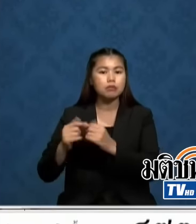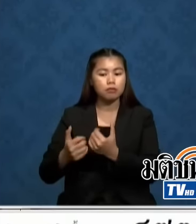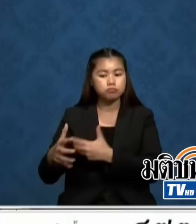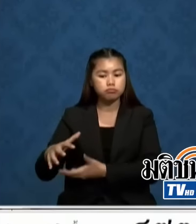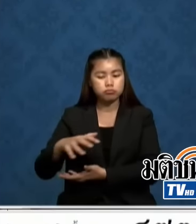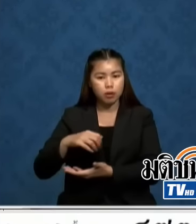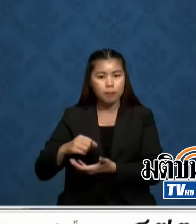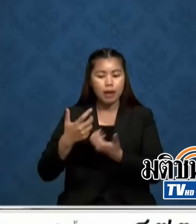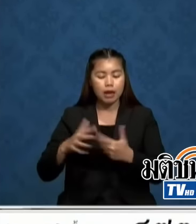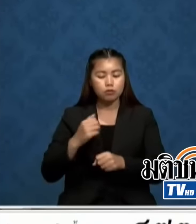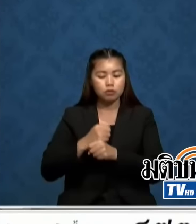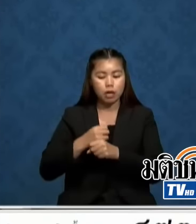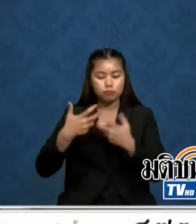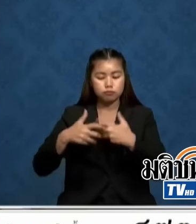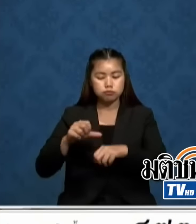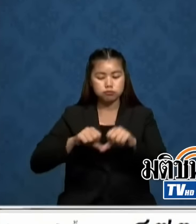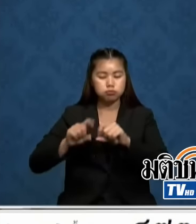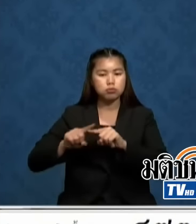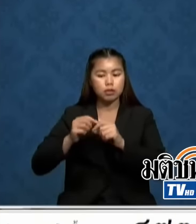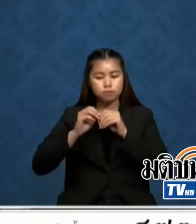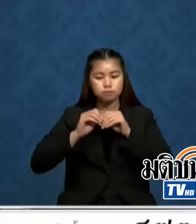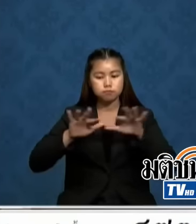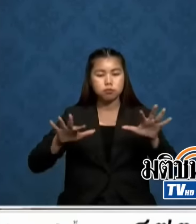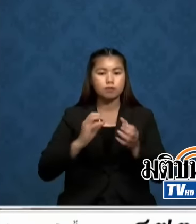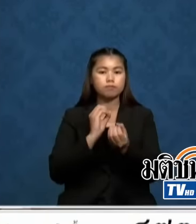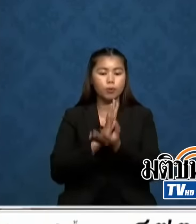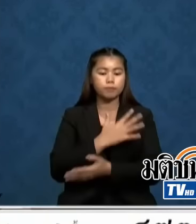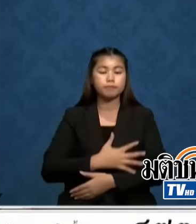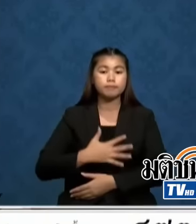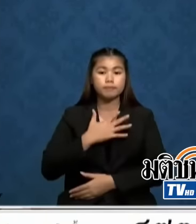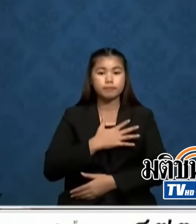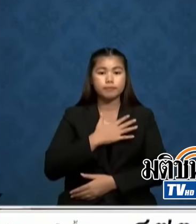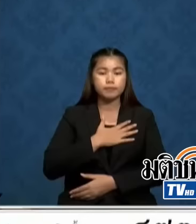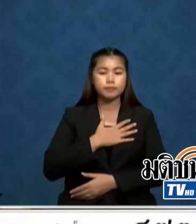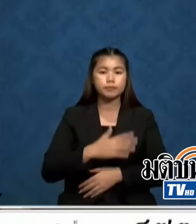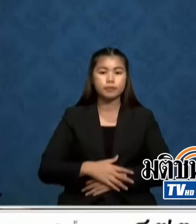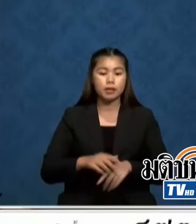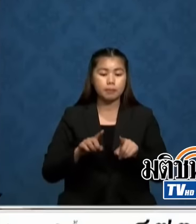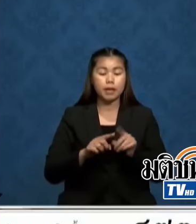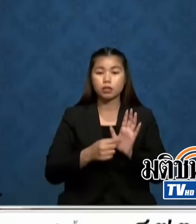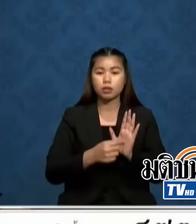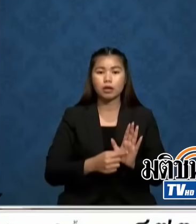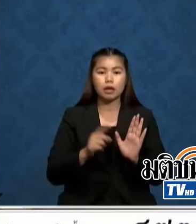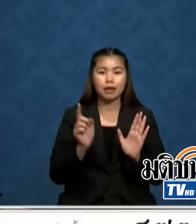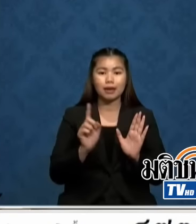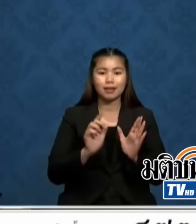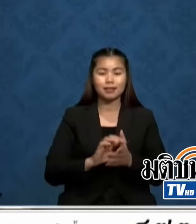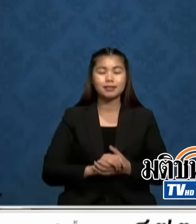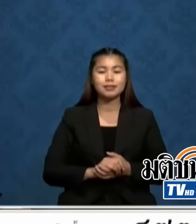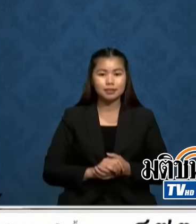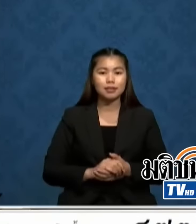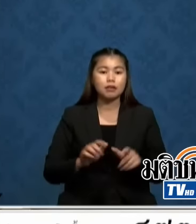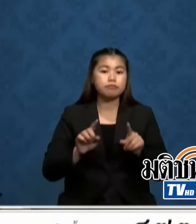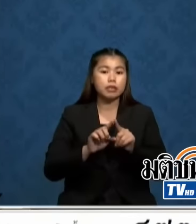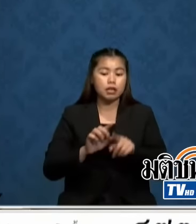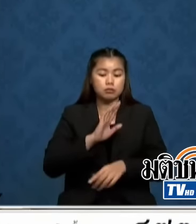ชุมชนจนทำให้เกิดมลภาวะอย่างรุนแรงตัวอย่างที่เห็นได้ชัดครับท่านประธานตัวอย่างที่ 1ก็คือการยก